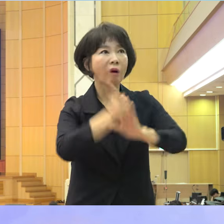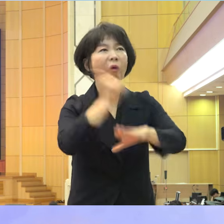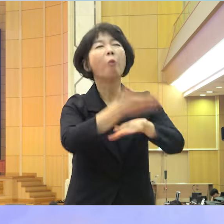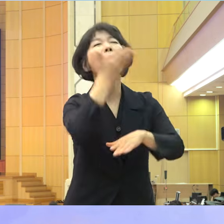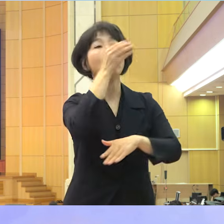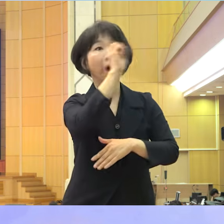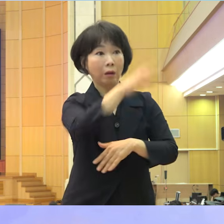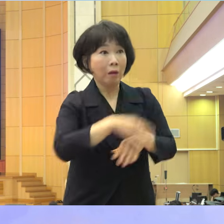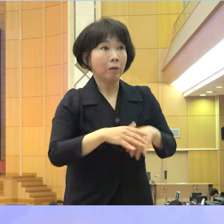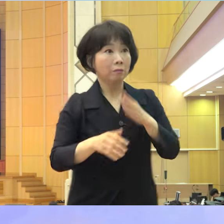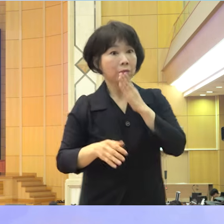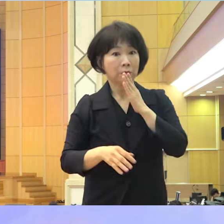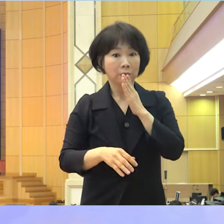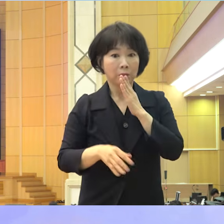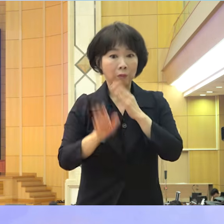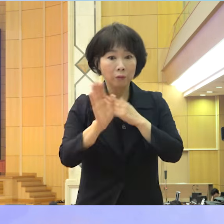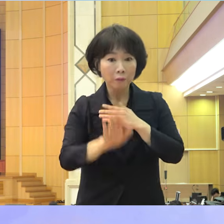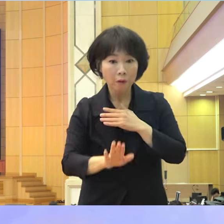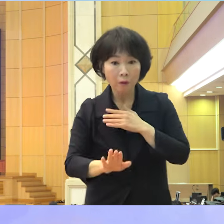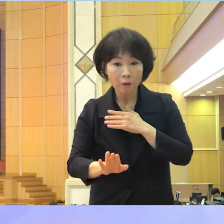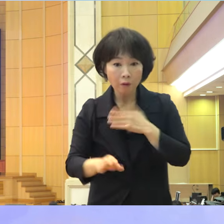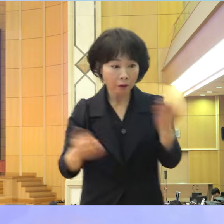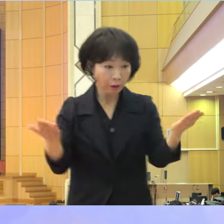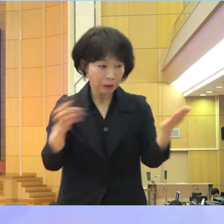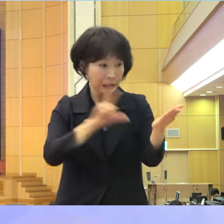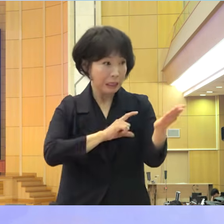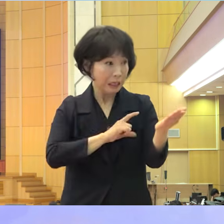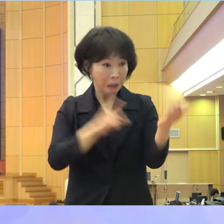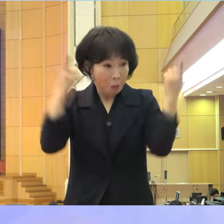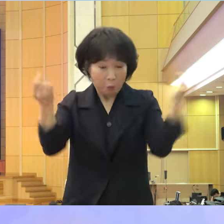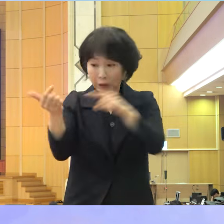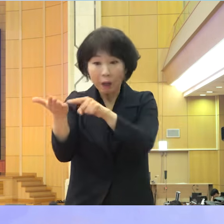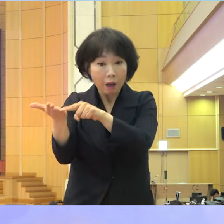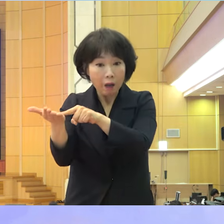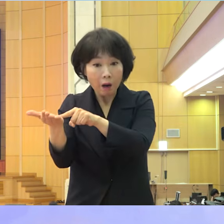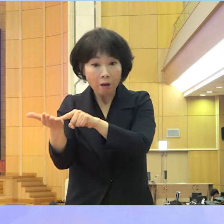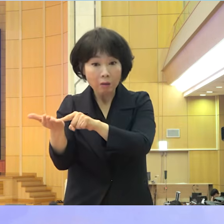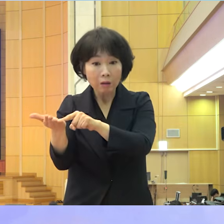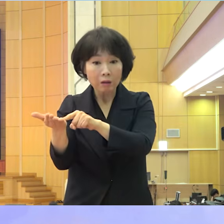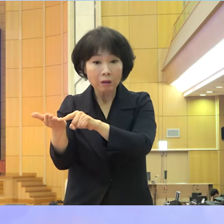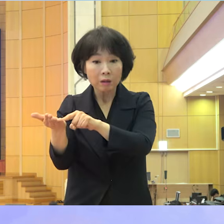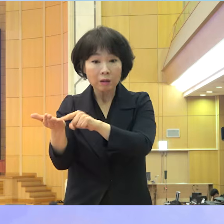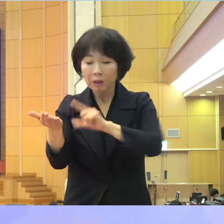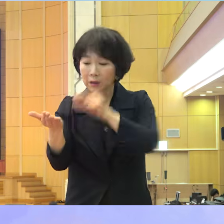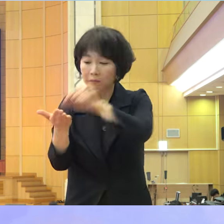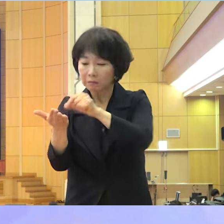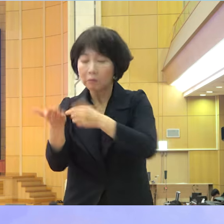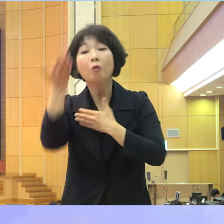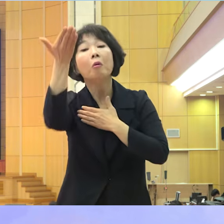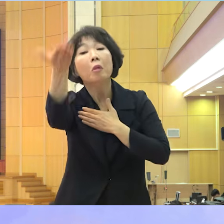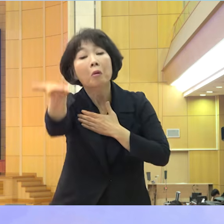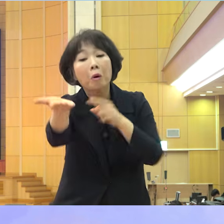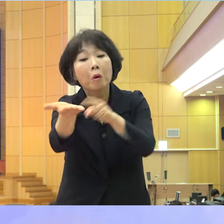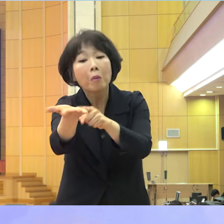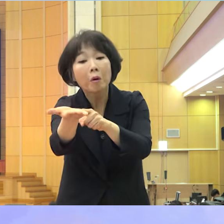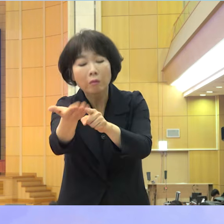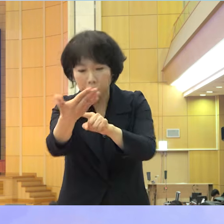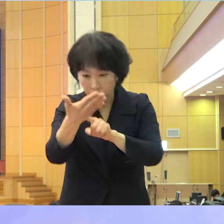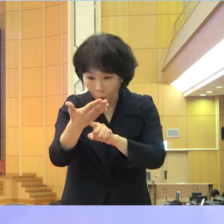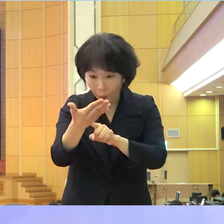그래서 기자가 농사꾼 김영삼 사주팔자 사주를 딱 보여주면서,